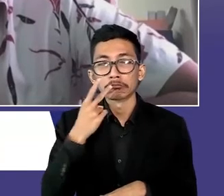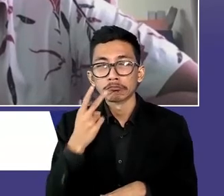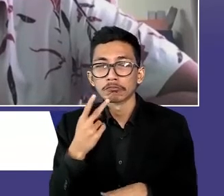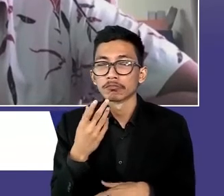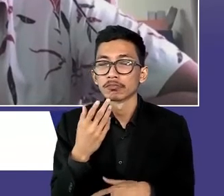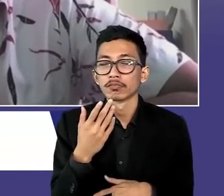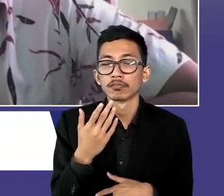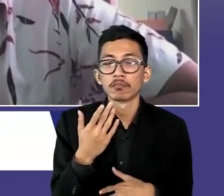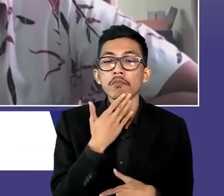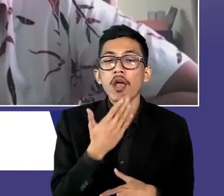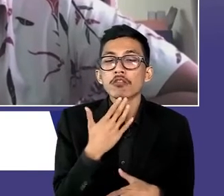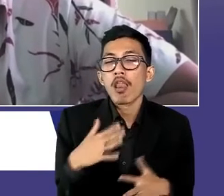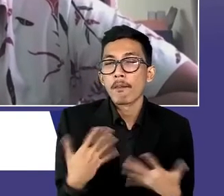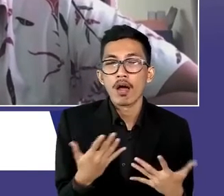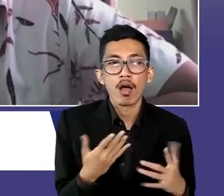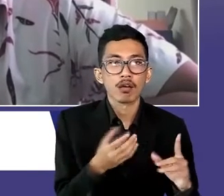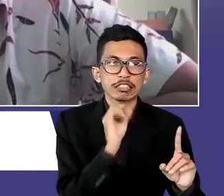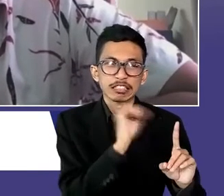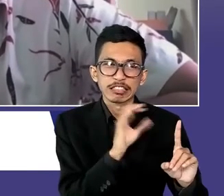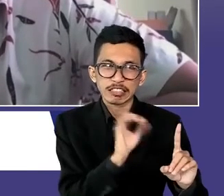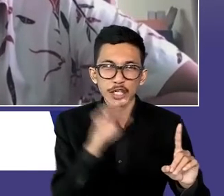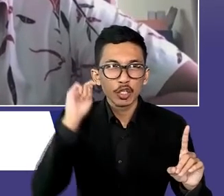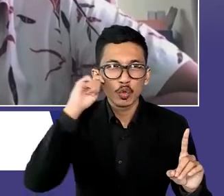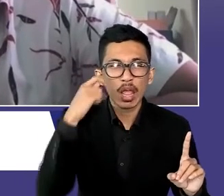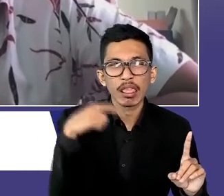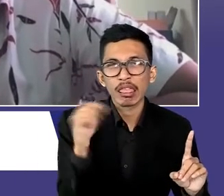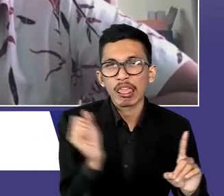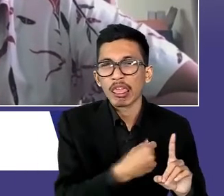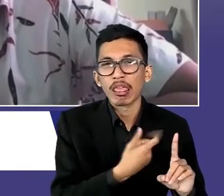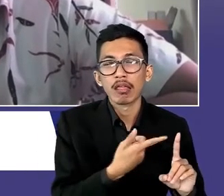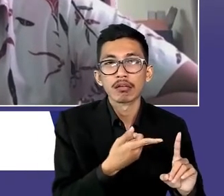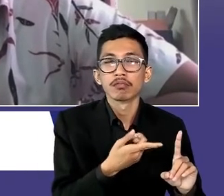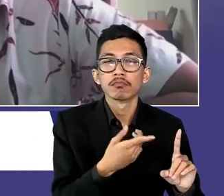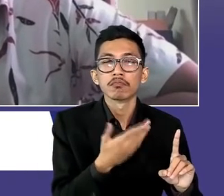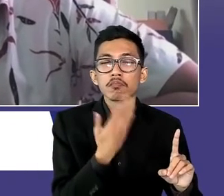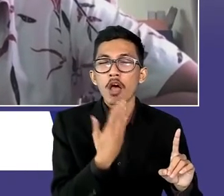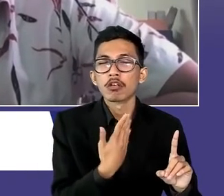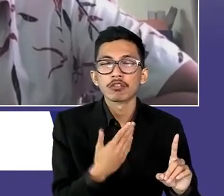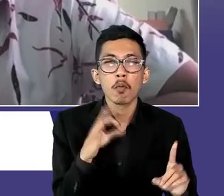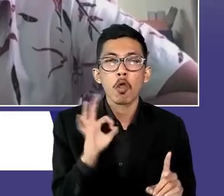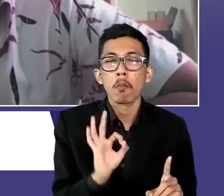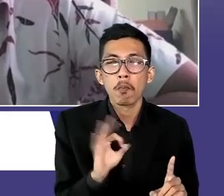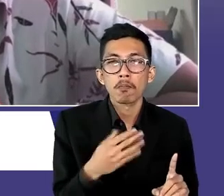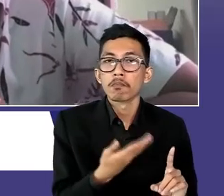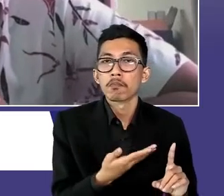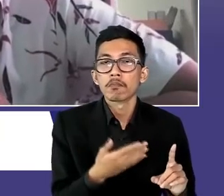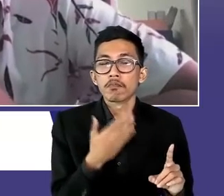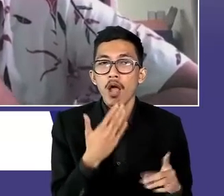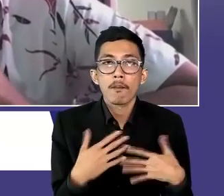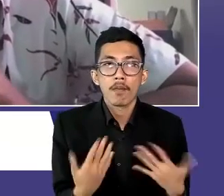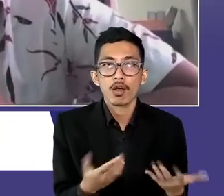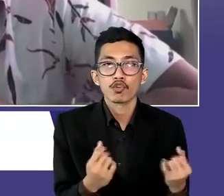kebiasaan apa sih yang paling masih sulit gitu diterapkan untuk warga yang mungkin belum terbiasa melakukannya, Pak? Ya,